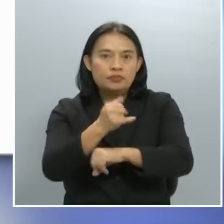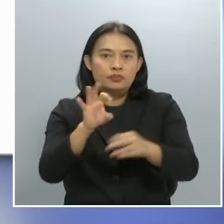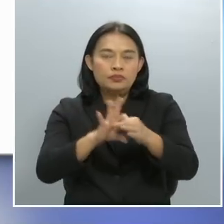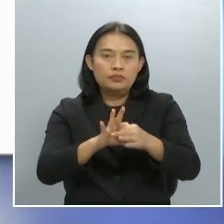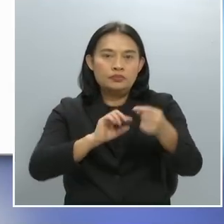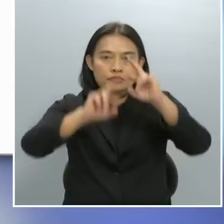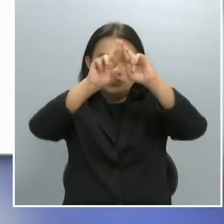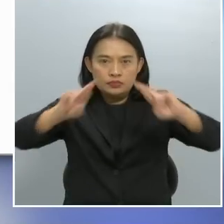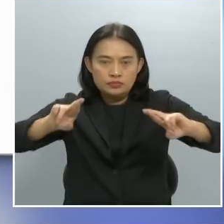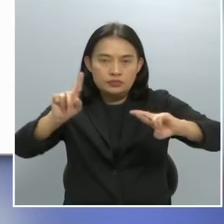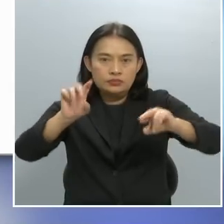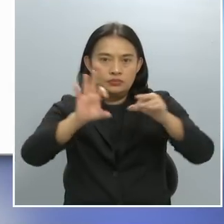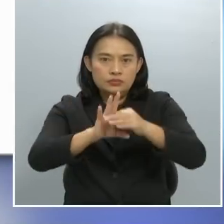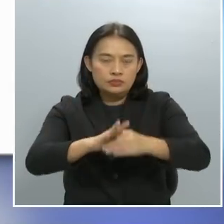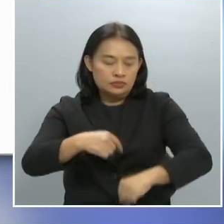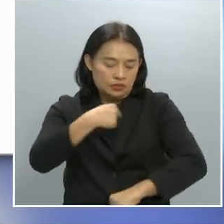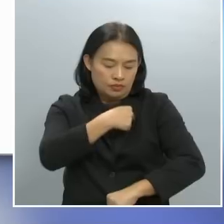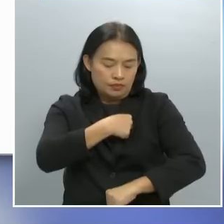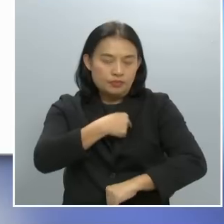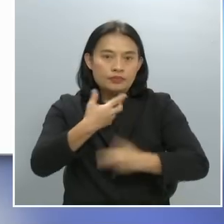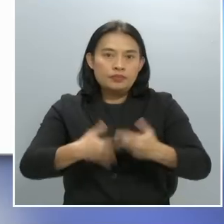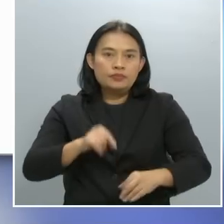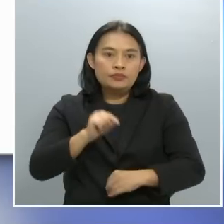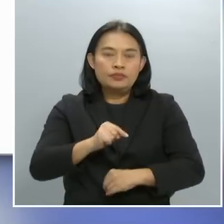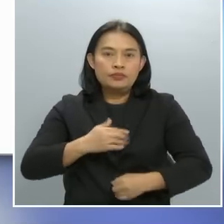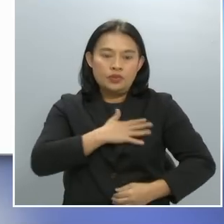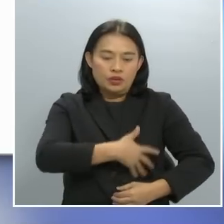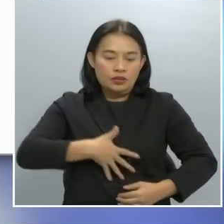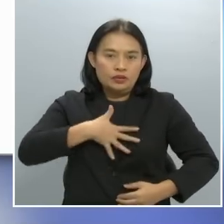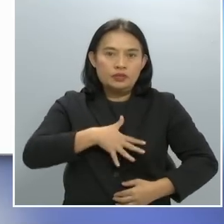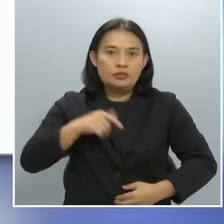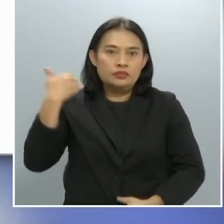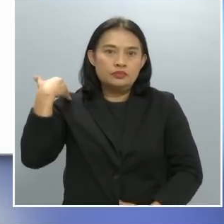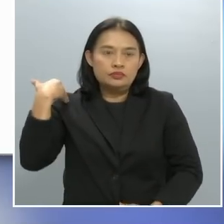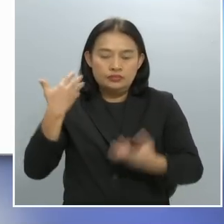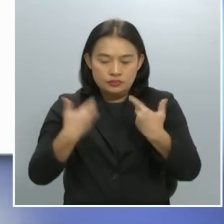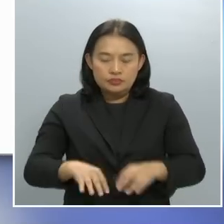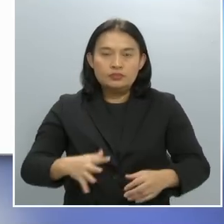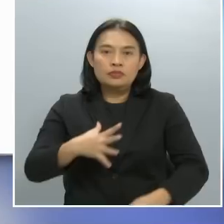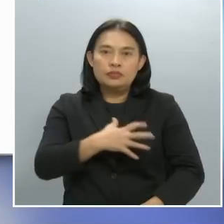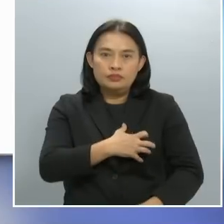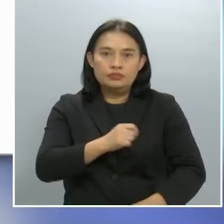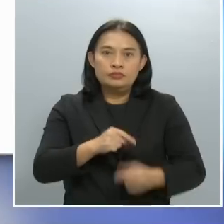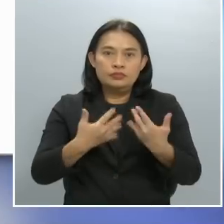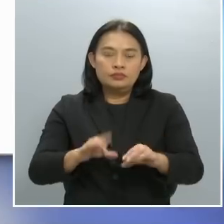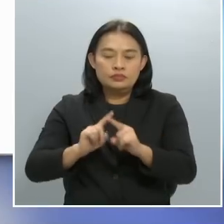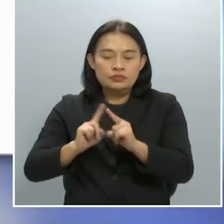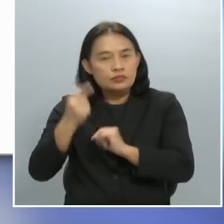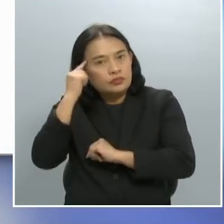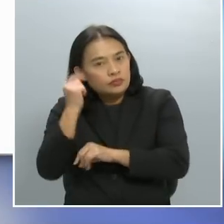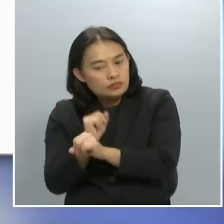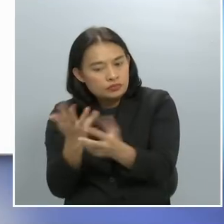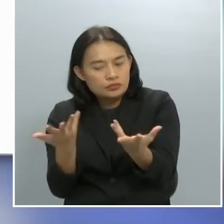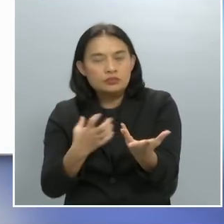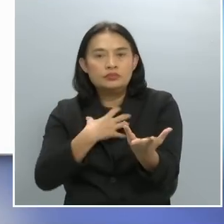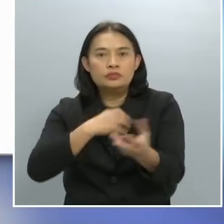ค์ก็คือถูกลวนลามเพื่อนเราช่วงบนแล้วก็มีการจับหน้าอกไม่รู้ต้องทำยังไงแต่เราอยาก